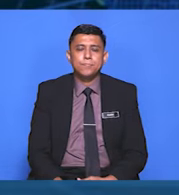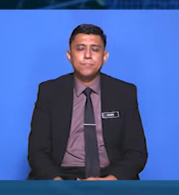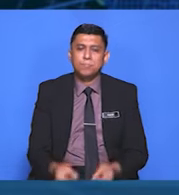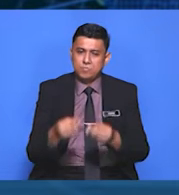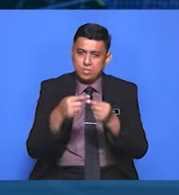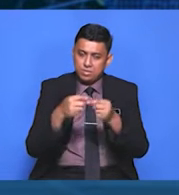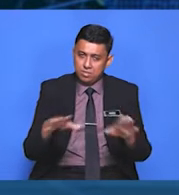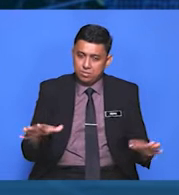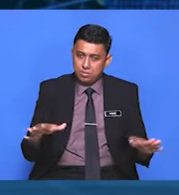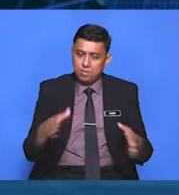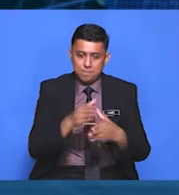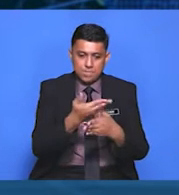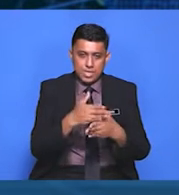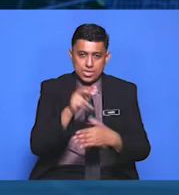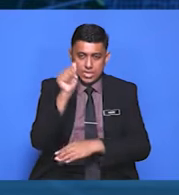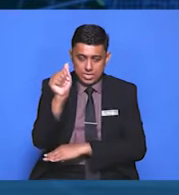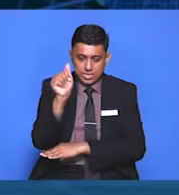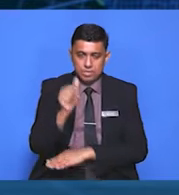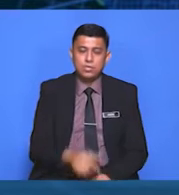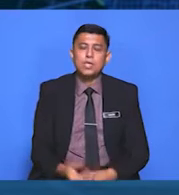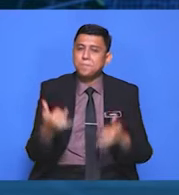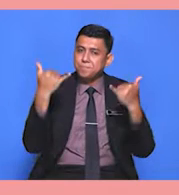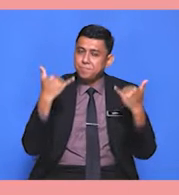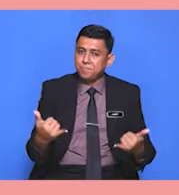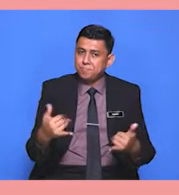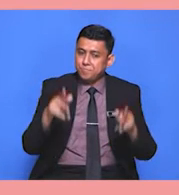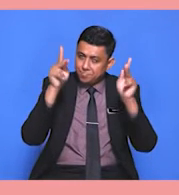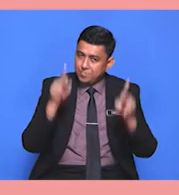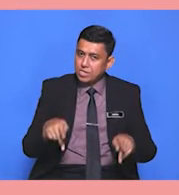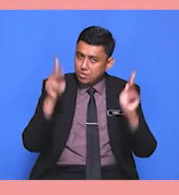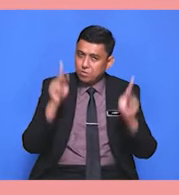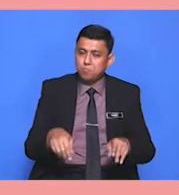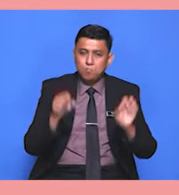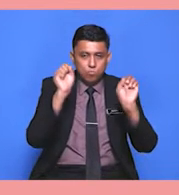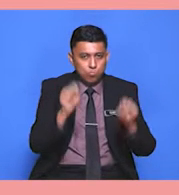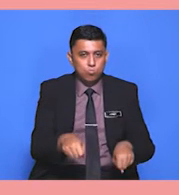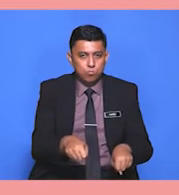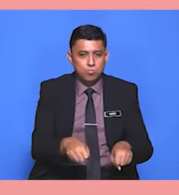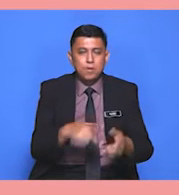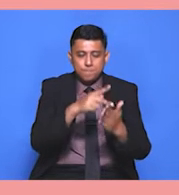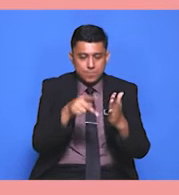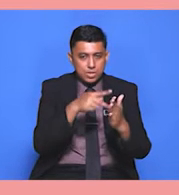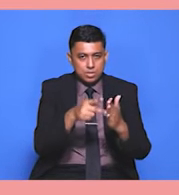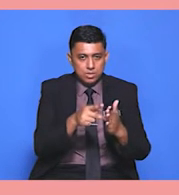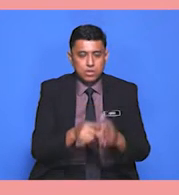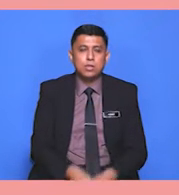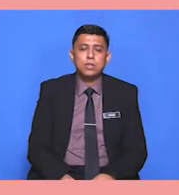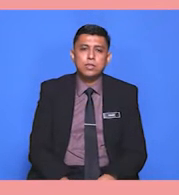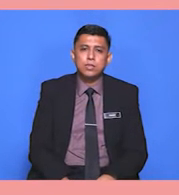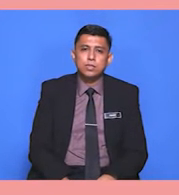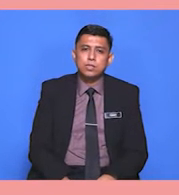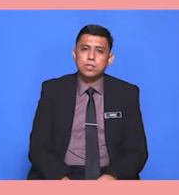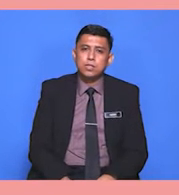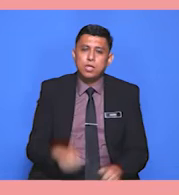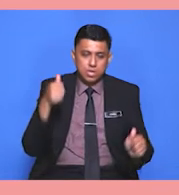Setelah menjawab bahagian A, kini pelajar-pelajar bolehlah mengkaji arah